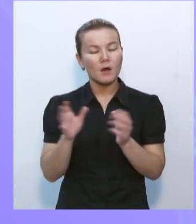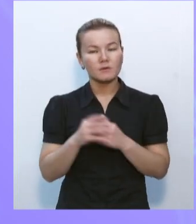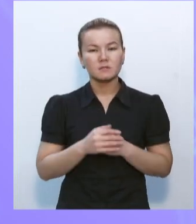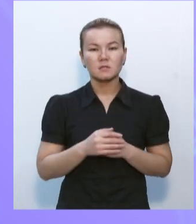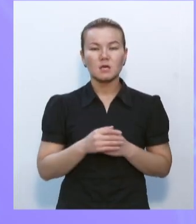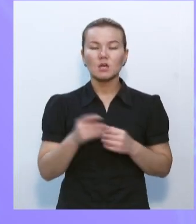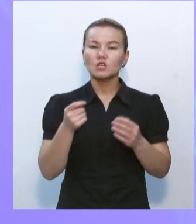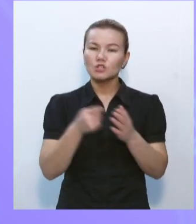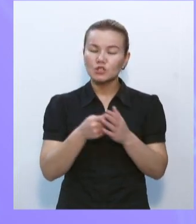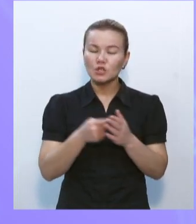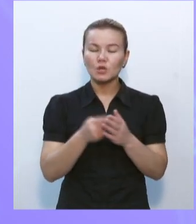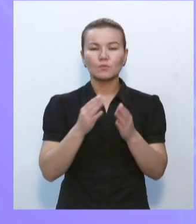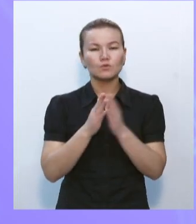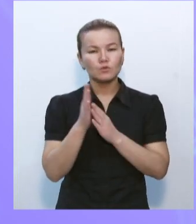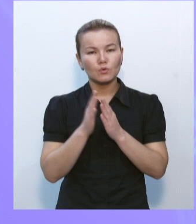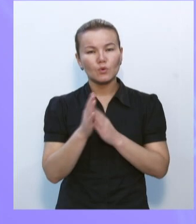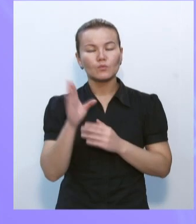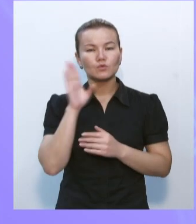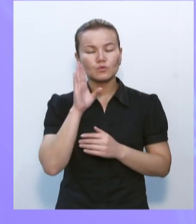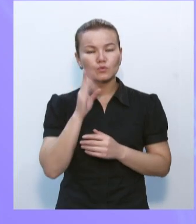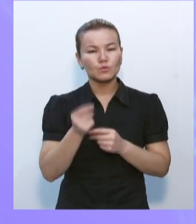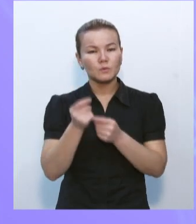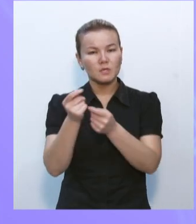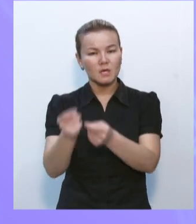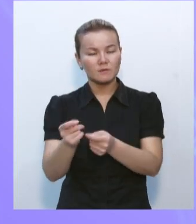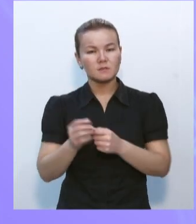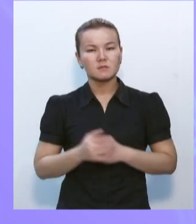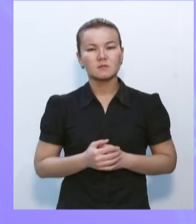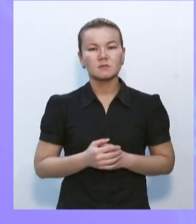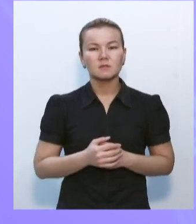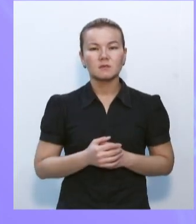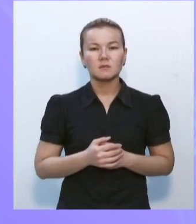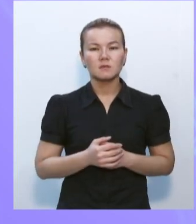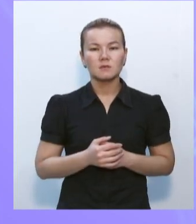Жем, чөп, суу беребиз.